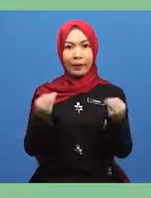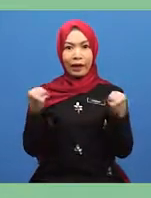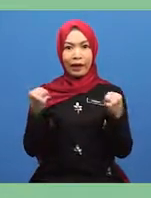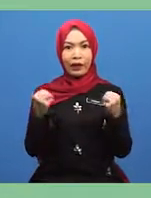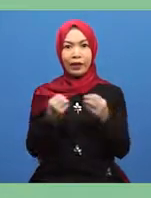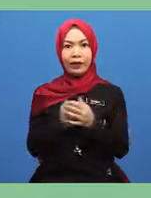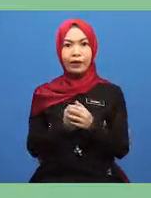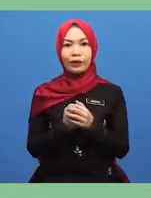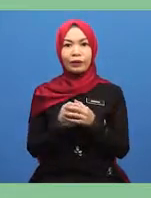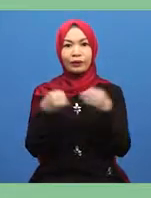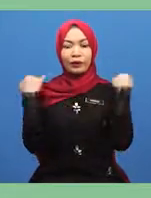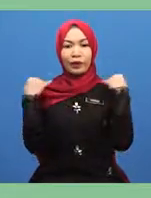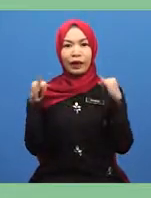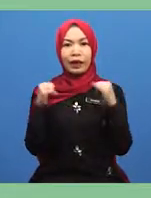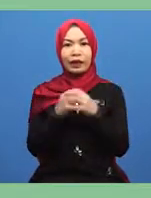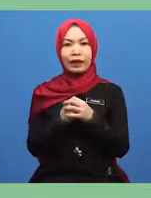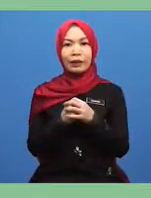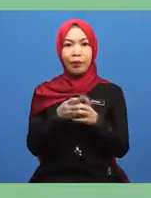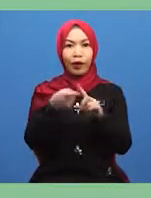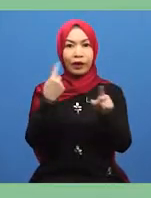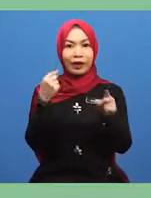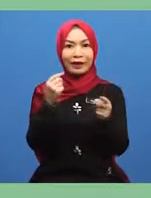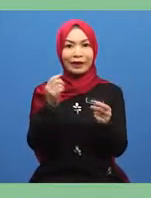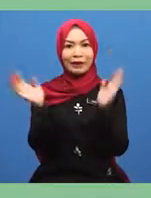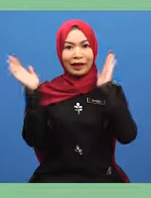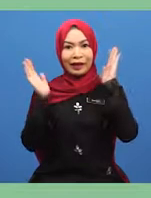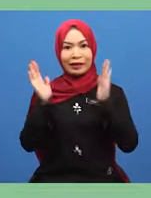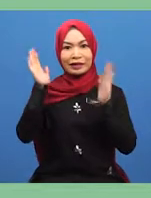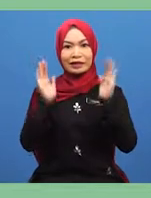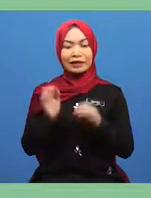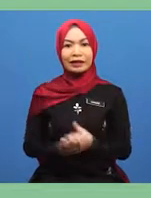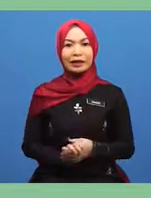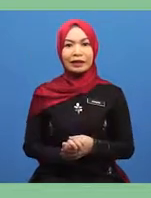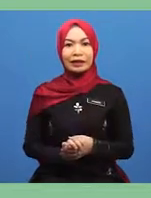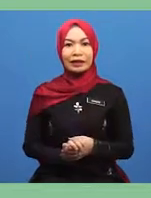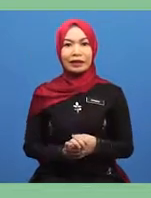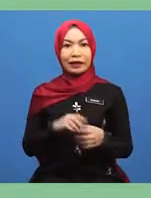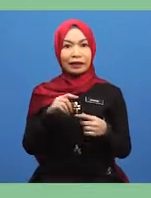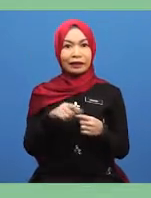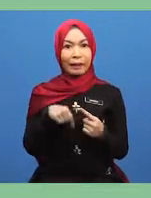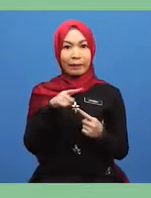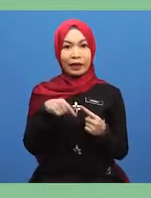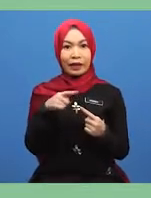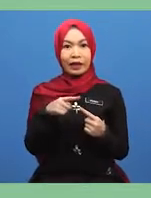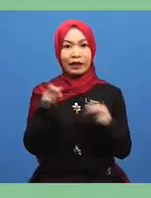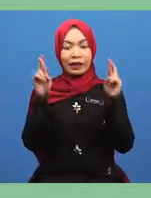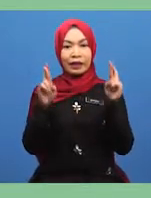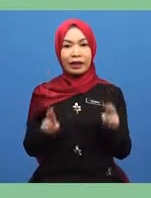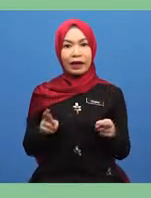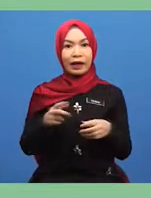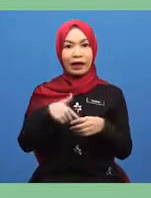barang dan perkhidmatan dari Malaysia. Kedua, apabila rakyat asing membuat pelaburan di Malaysia.